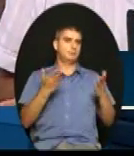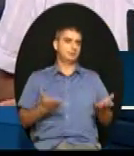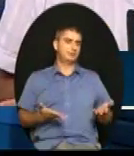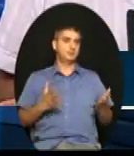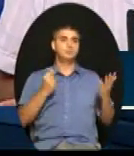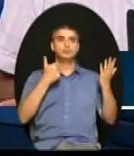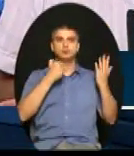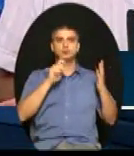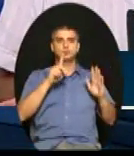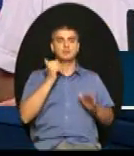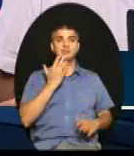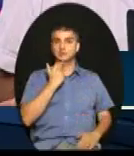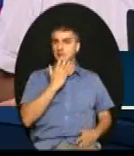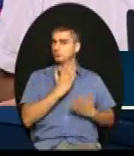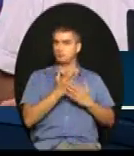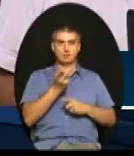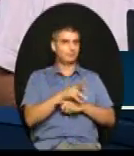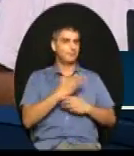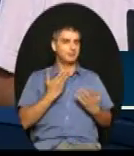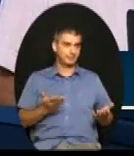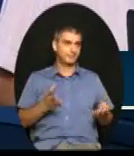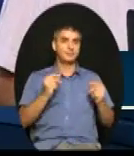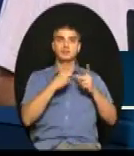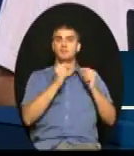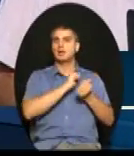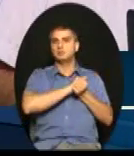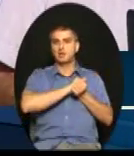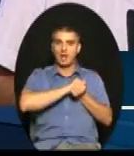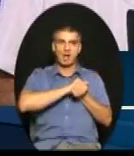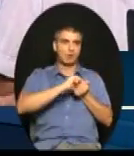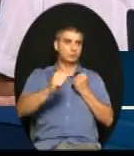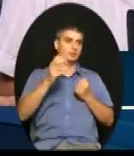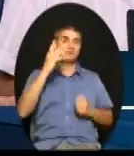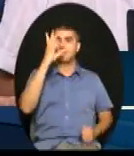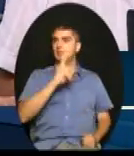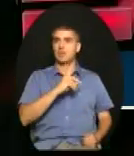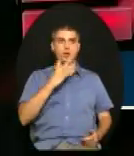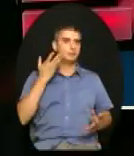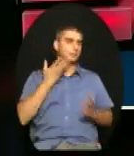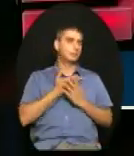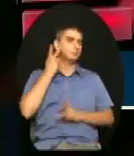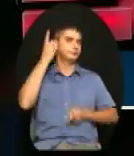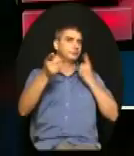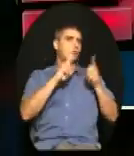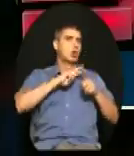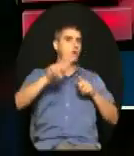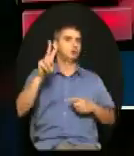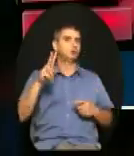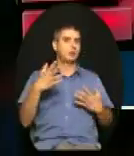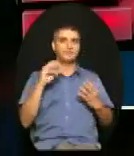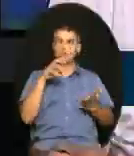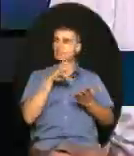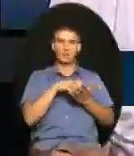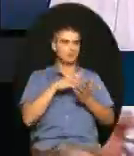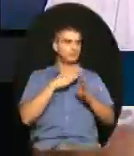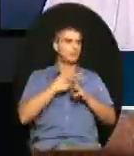עם 67 ישראלים שכבר לא איתנו, ועם עזה חרבה, ועם דרום שהוא תחת הפצצות של חודשיים, ועם מרכז